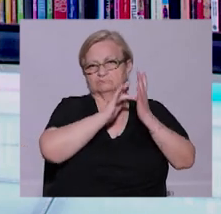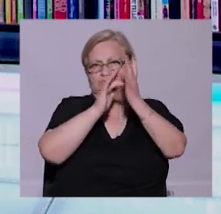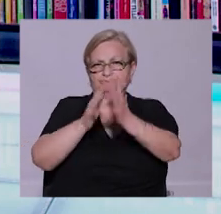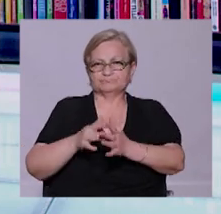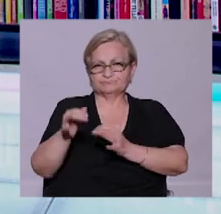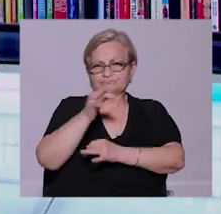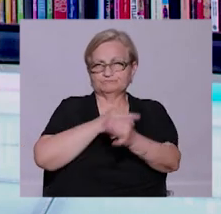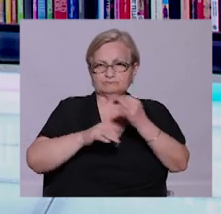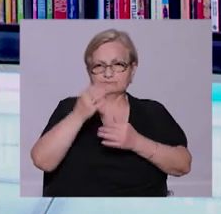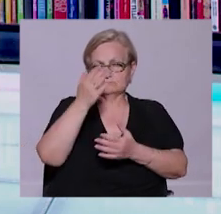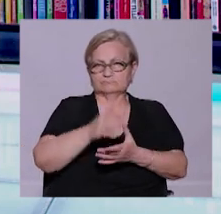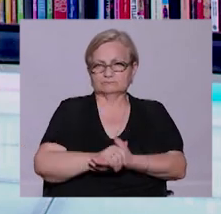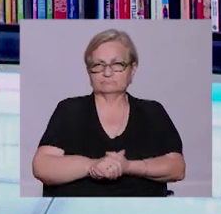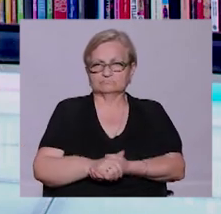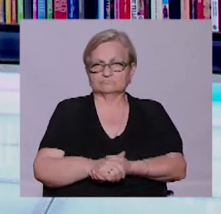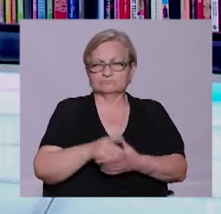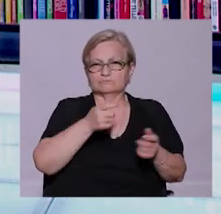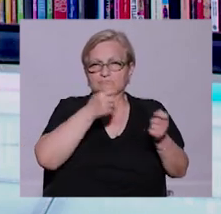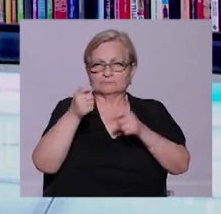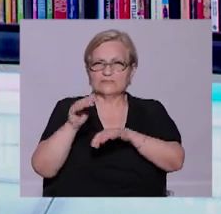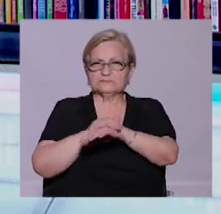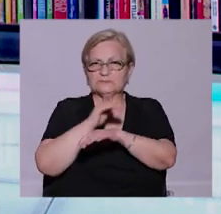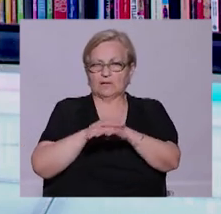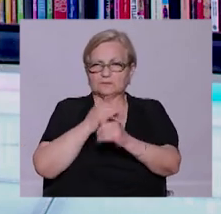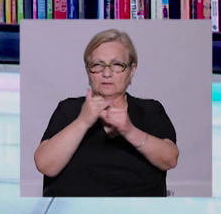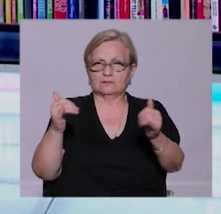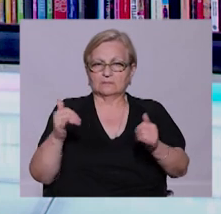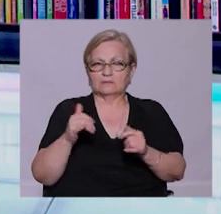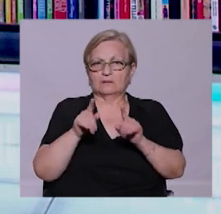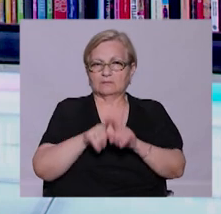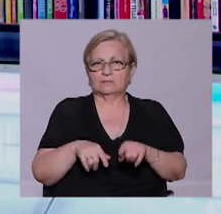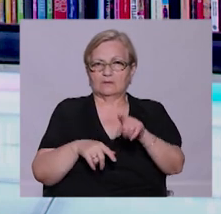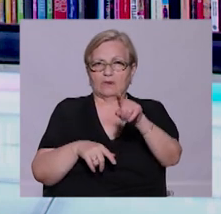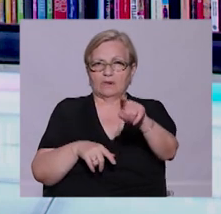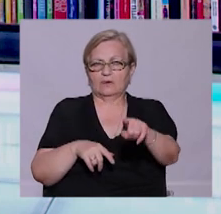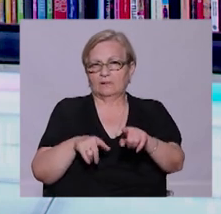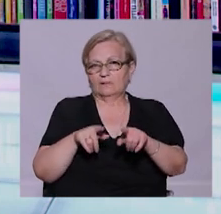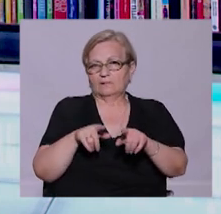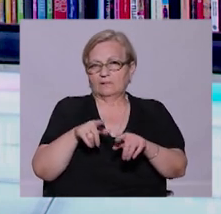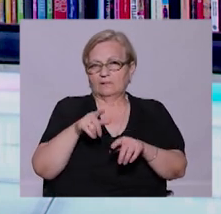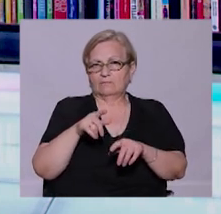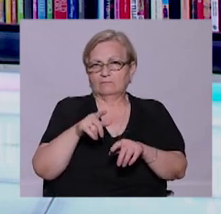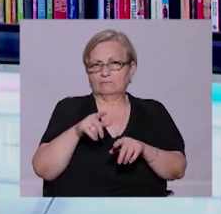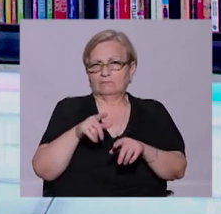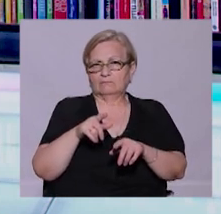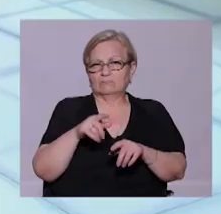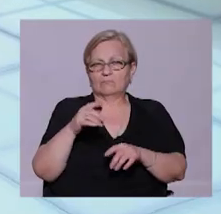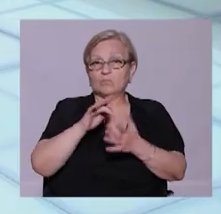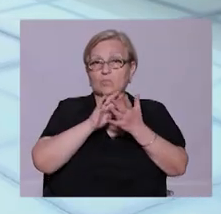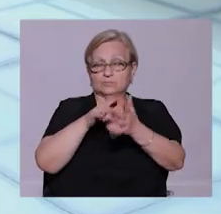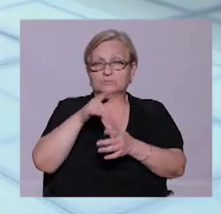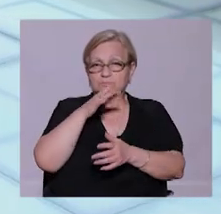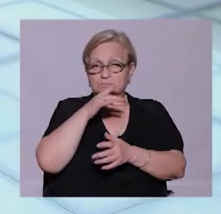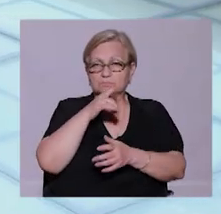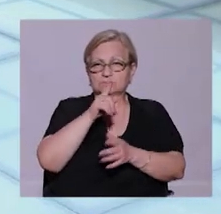მოვლენებზე უნდა ემსჯელა და მოეტანა სიკეთე თავისი ქვეყნისთვის. ასევე აღსანიშნავია ის ფაქტი, რომ მან ასეთი